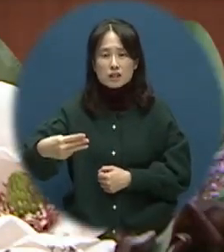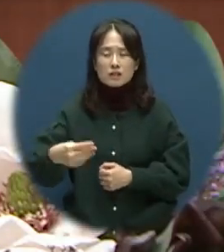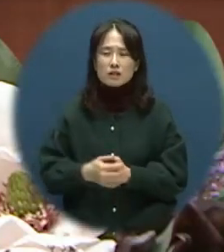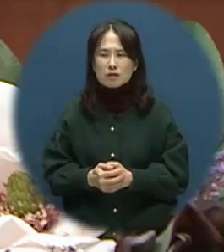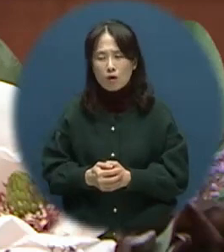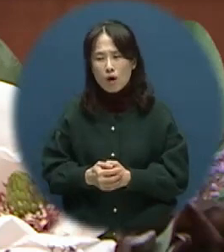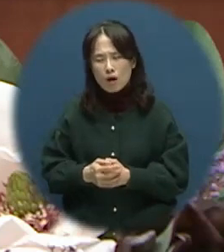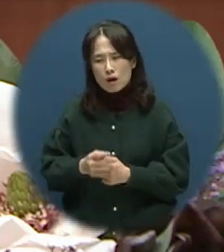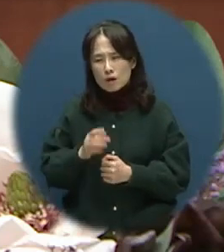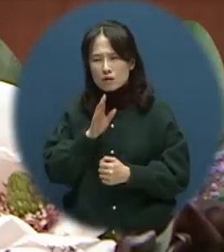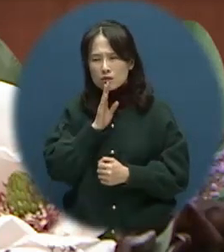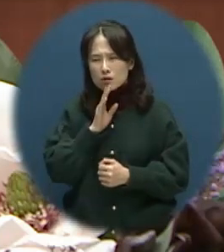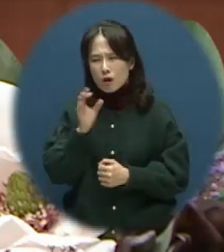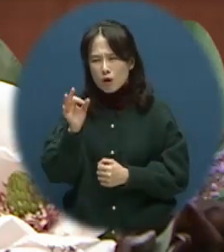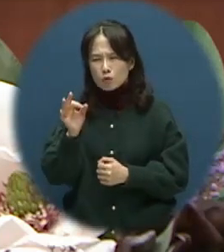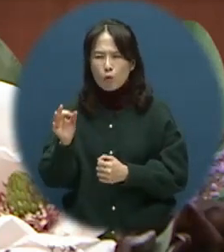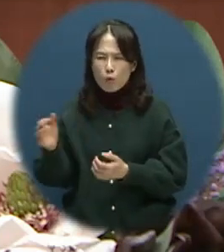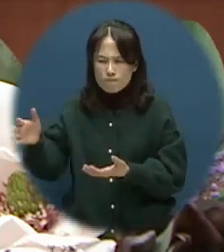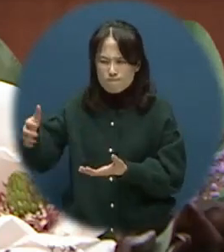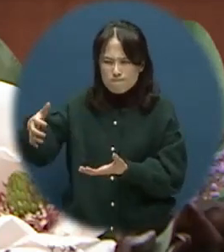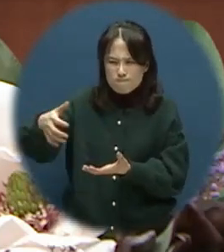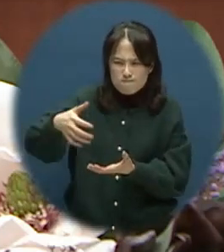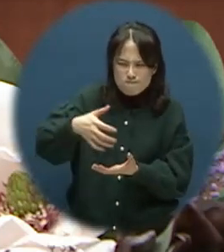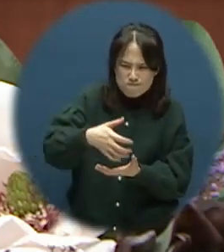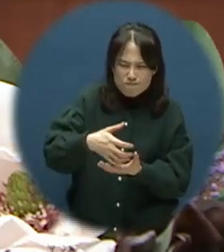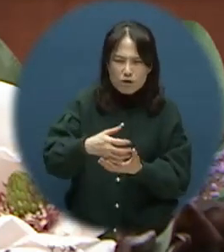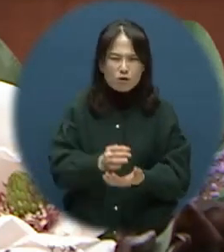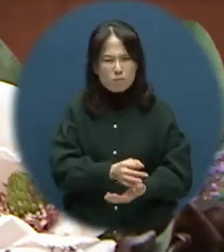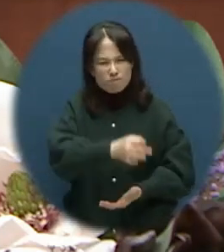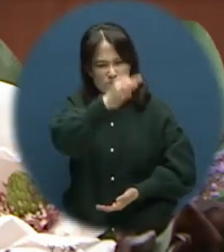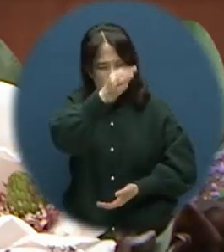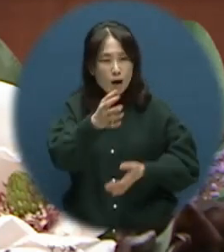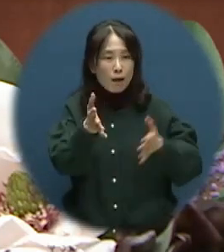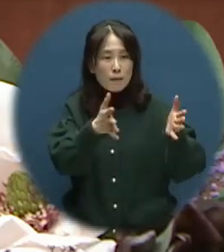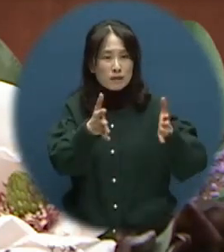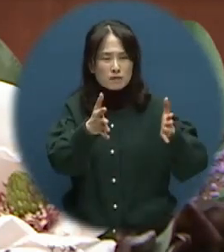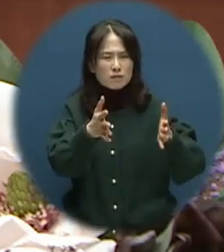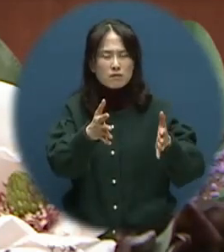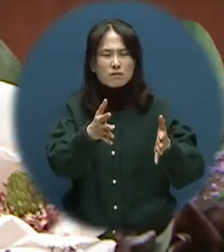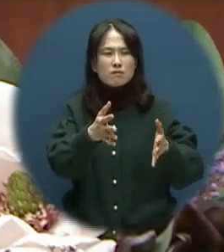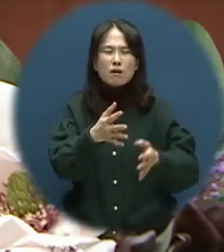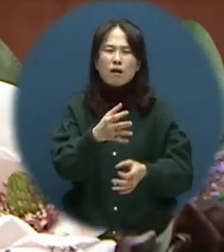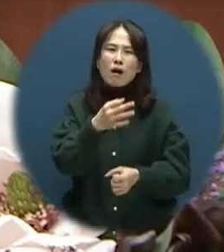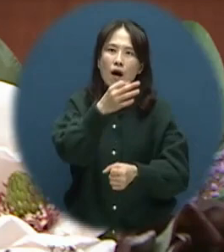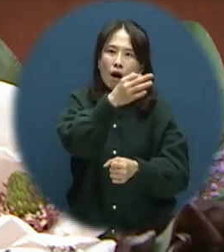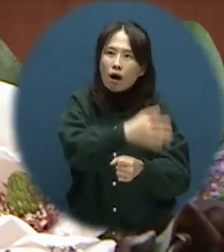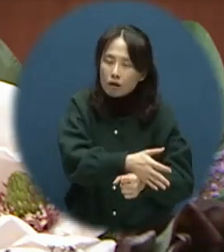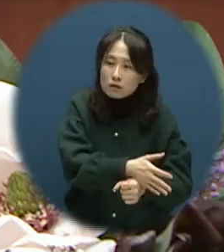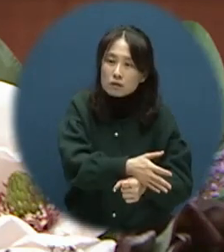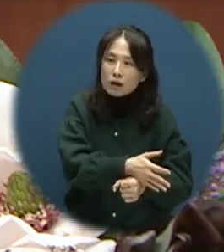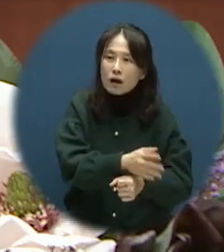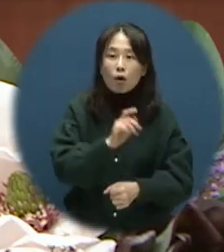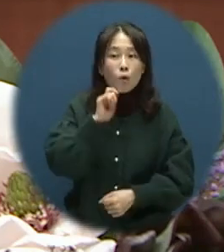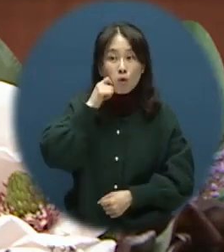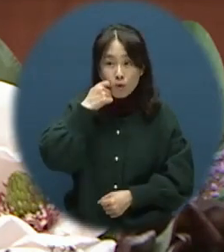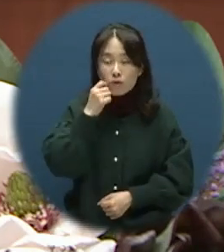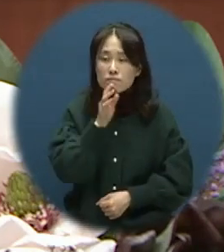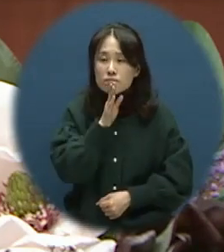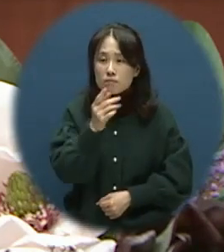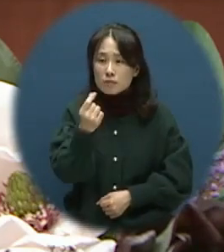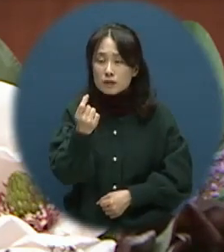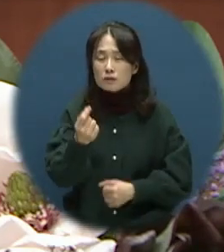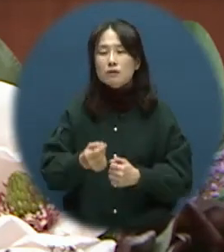사요. 10억, 20억씩 하잖아요, 아파트가. 그런데 32평 아파트에 들어가는 총 시멘트 값이